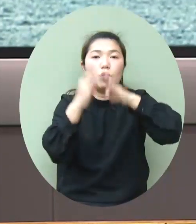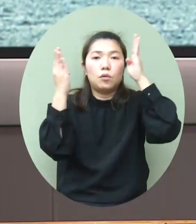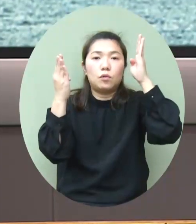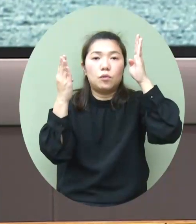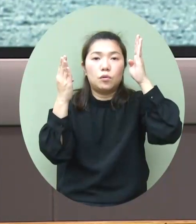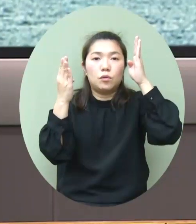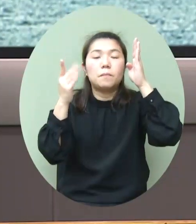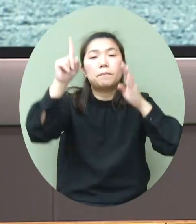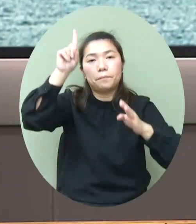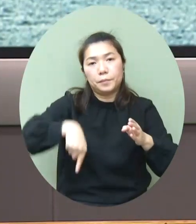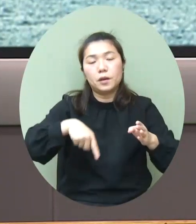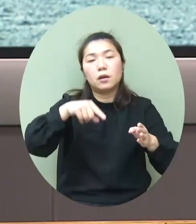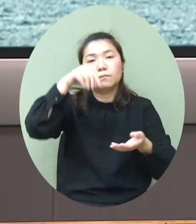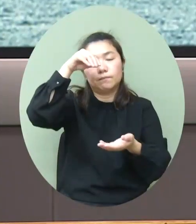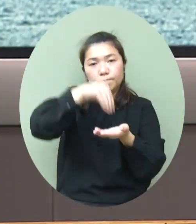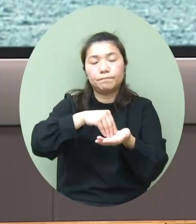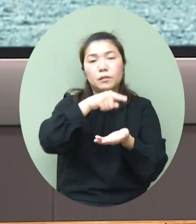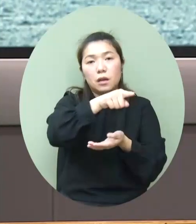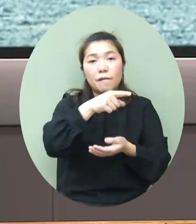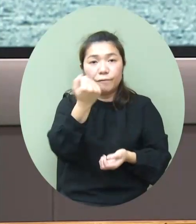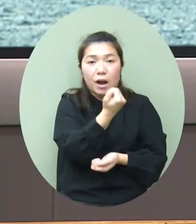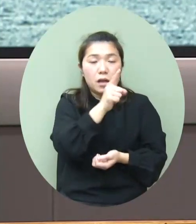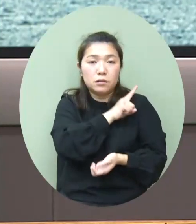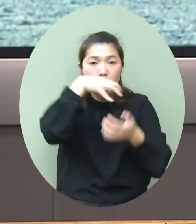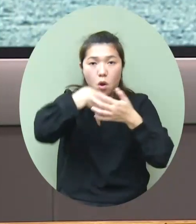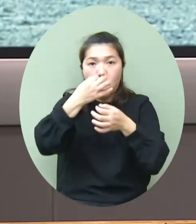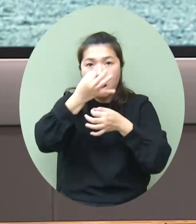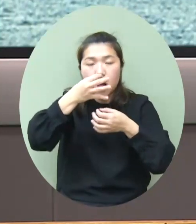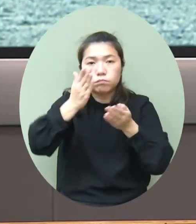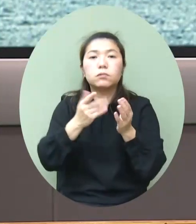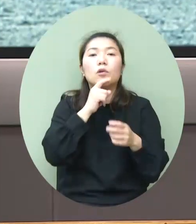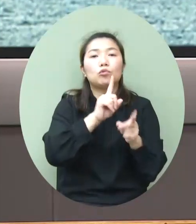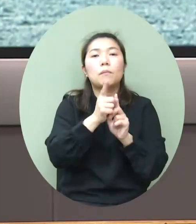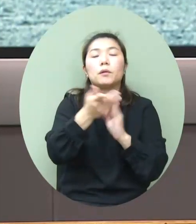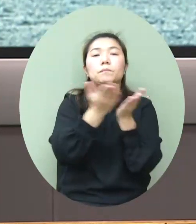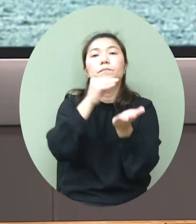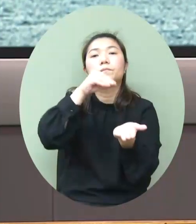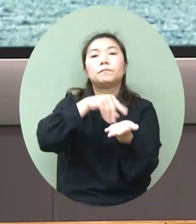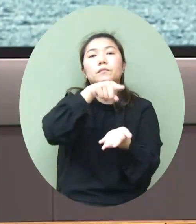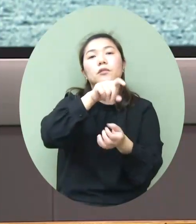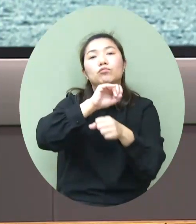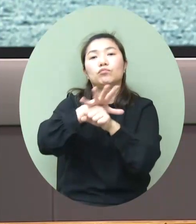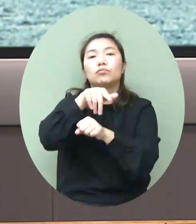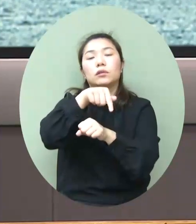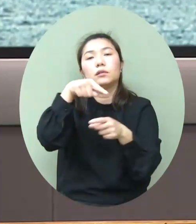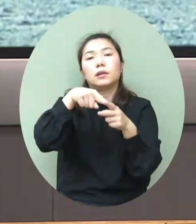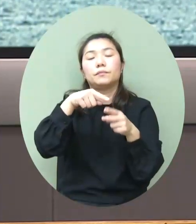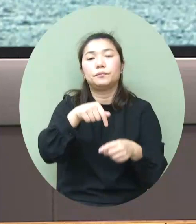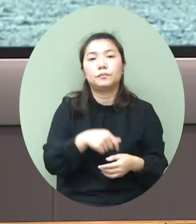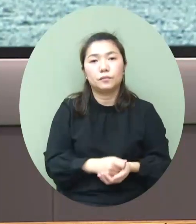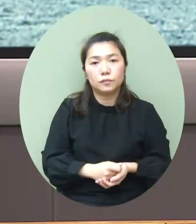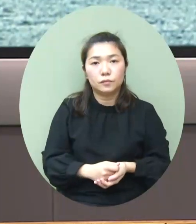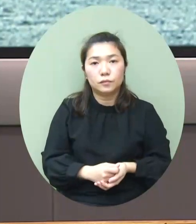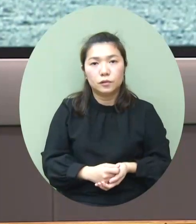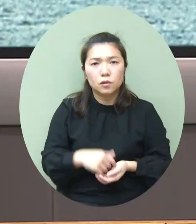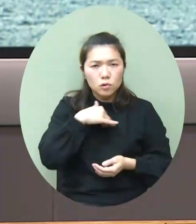2月26号开始，承认快速抗原测试可以作为确诊2019冠